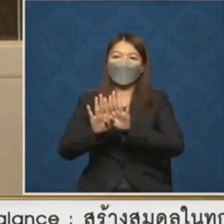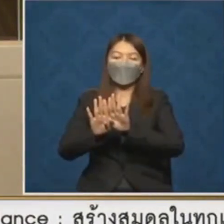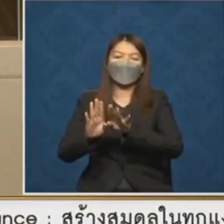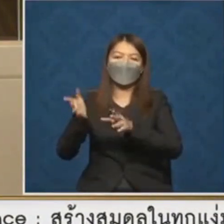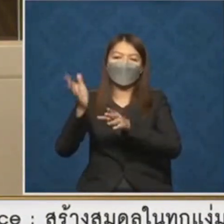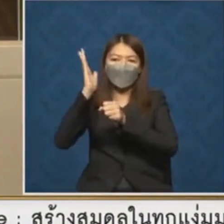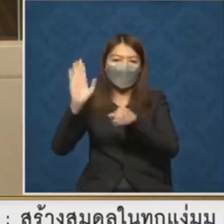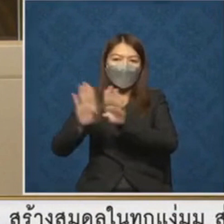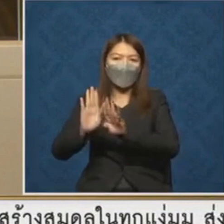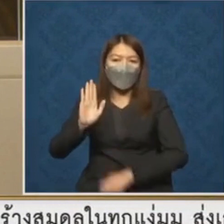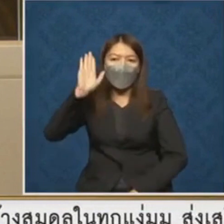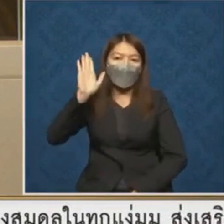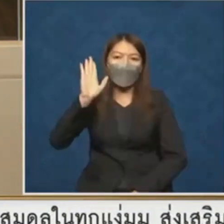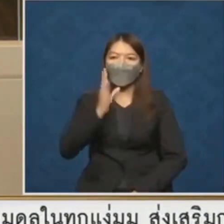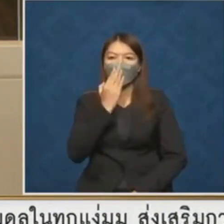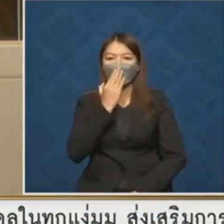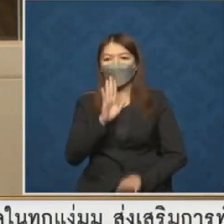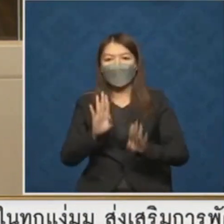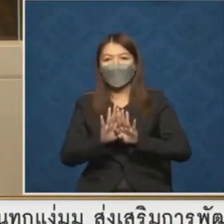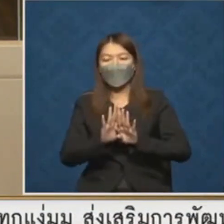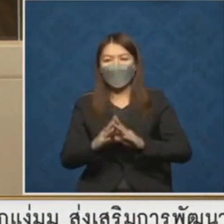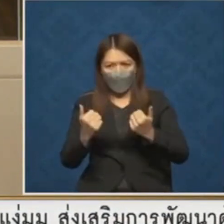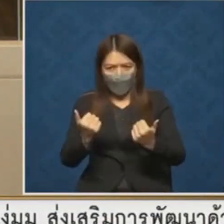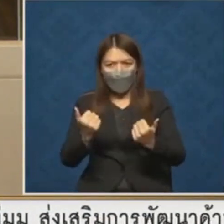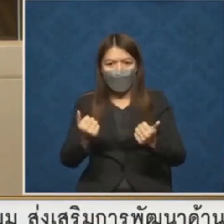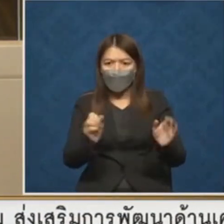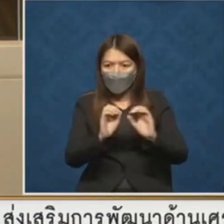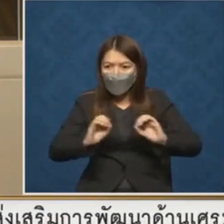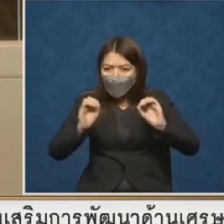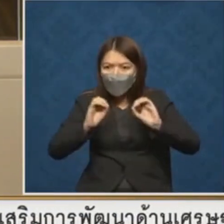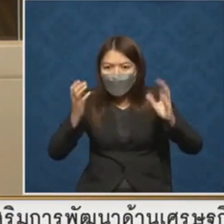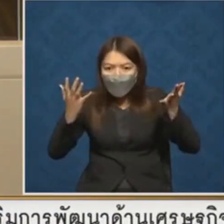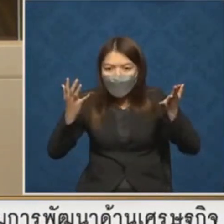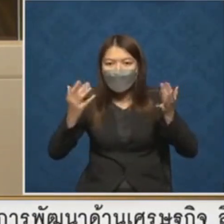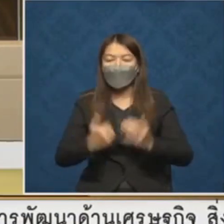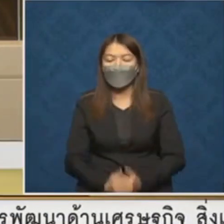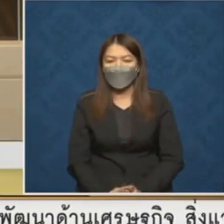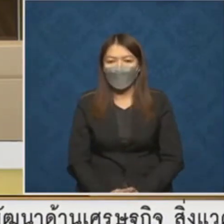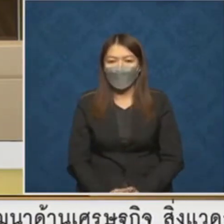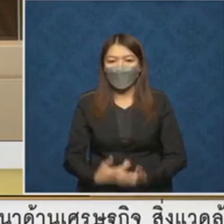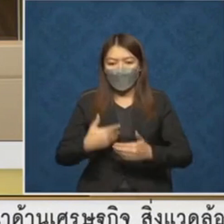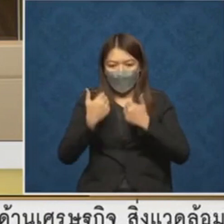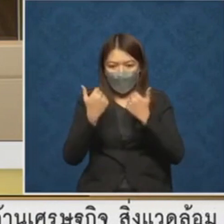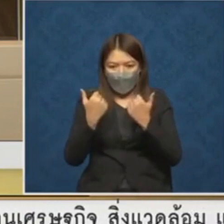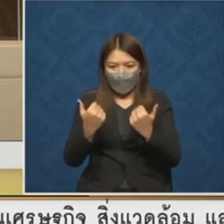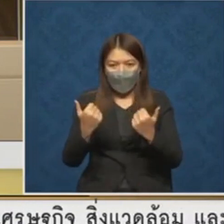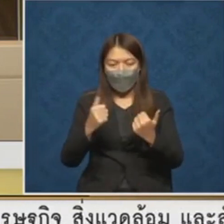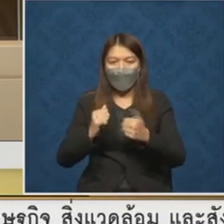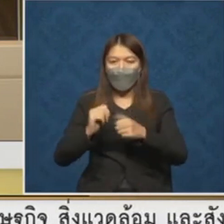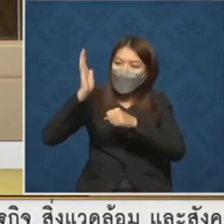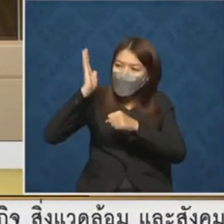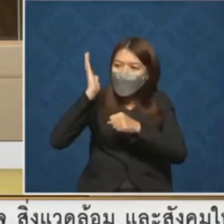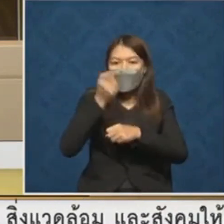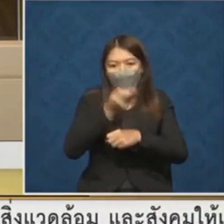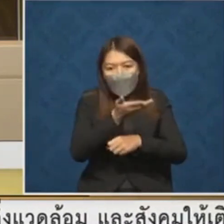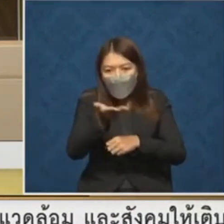ค่อยมี คุผชมไม่เคยปรากฏอย่นี้มาก่อนแต่เอาละ ในเมื่อต้การก็วากันไปสุดท้าย 30 นาที